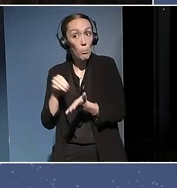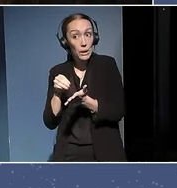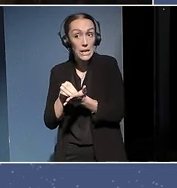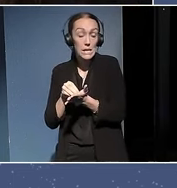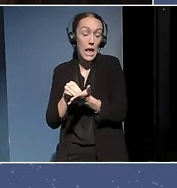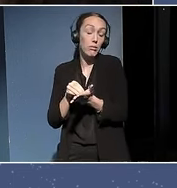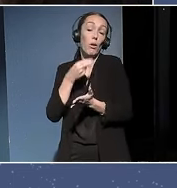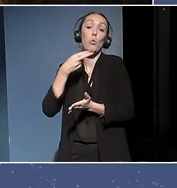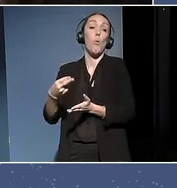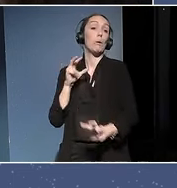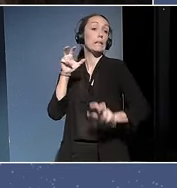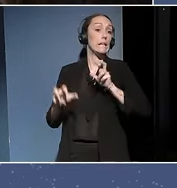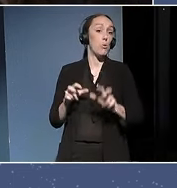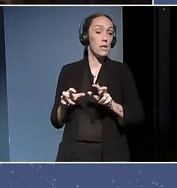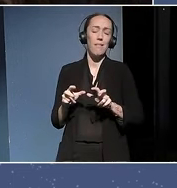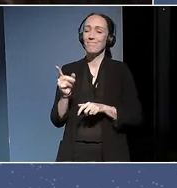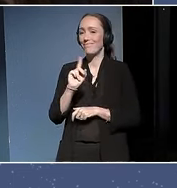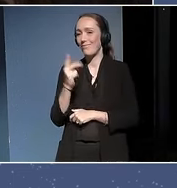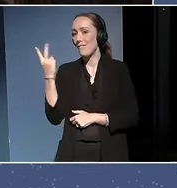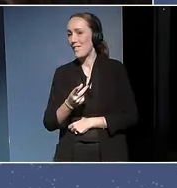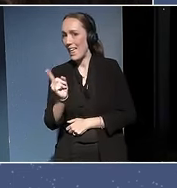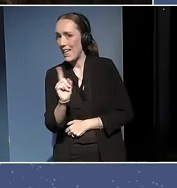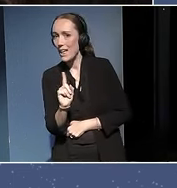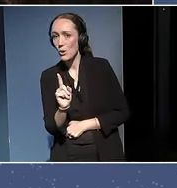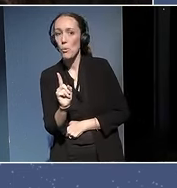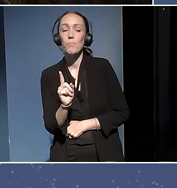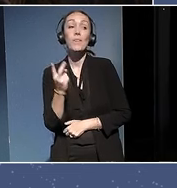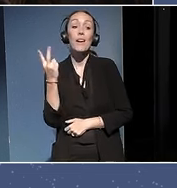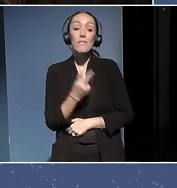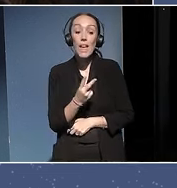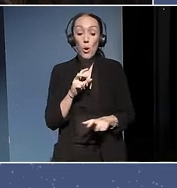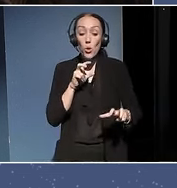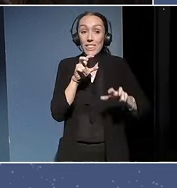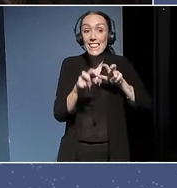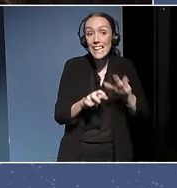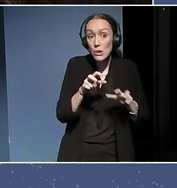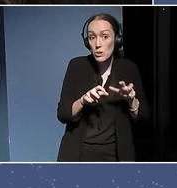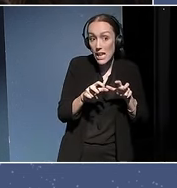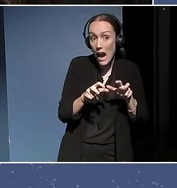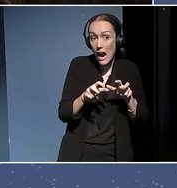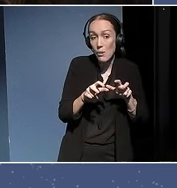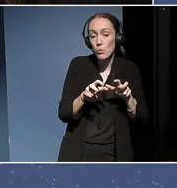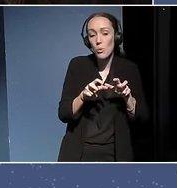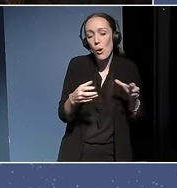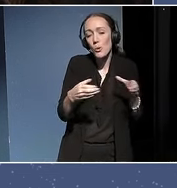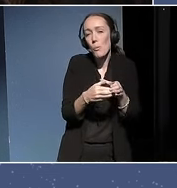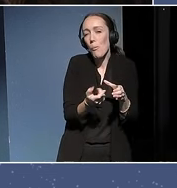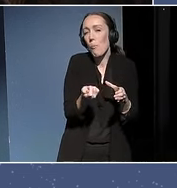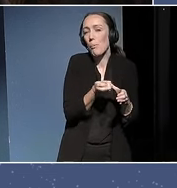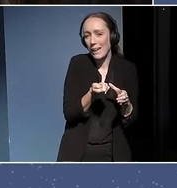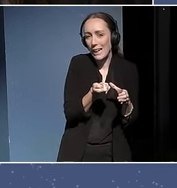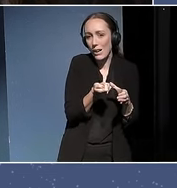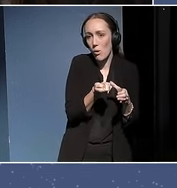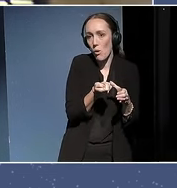Eh diciamo che i dinosauri sono un piccolo gruppo di quelli che erano i rettili presenti nel mesozoico quindi Nell'era